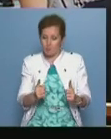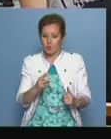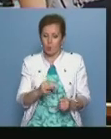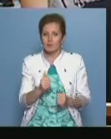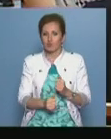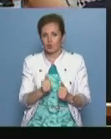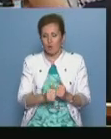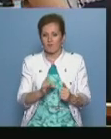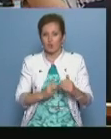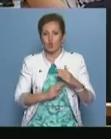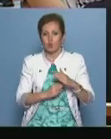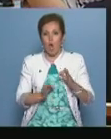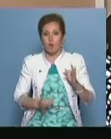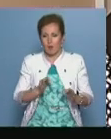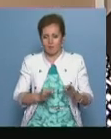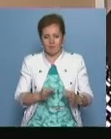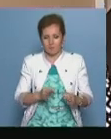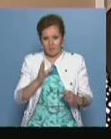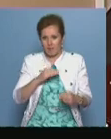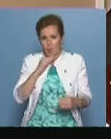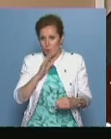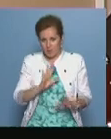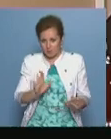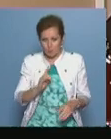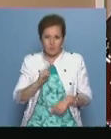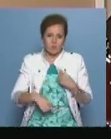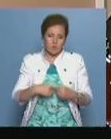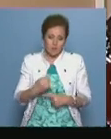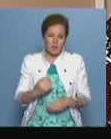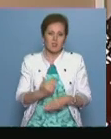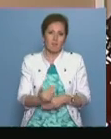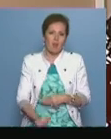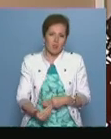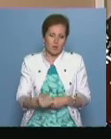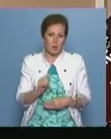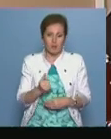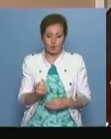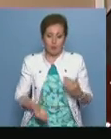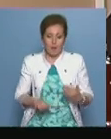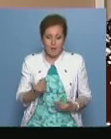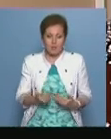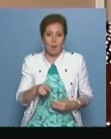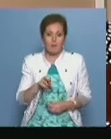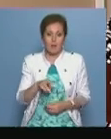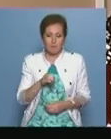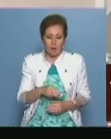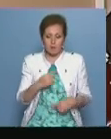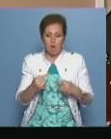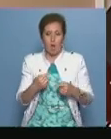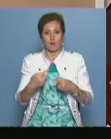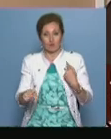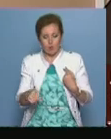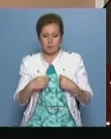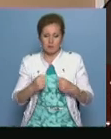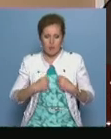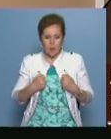зачастую в норматив не укладываются. Мы, как правило, всегда идем с опозданием, потому что если предмет от предмета отличается, мы